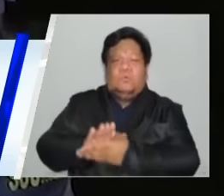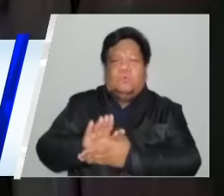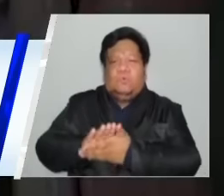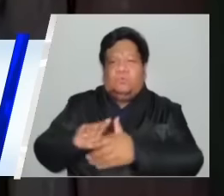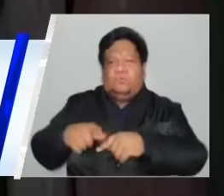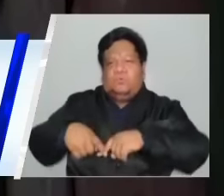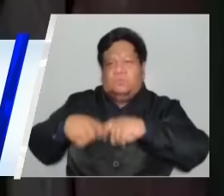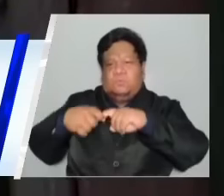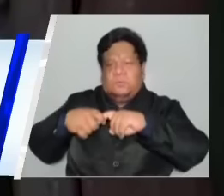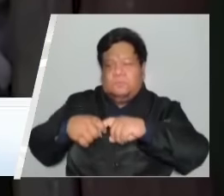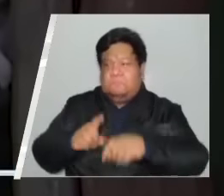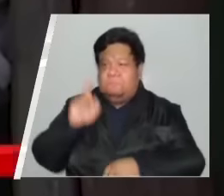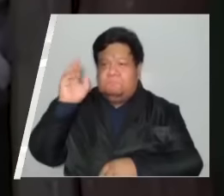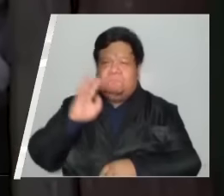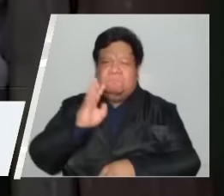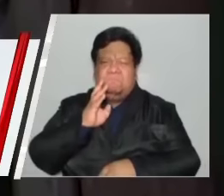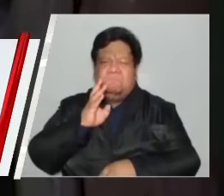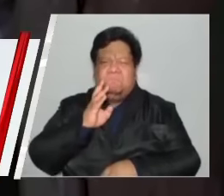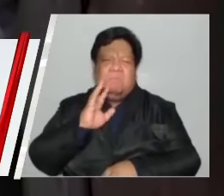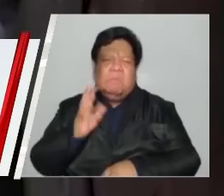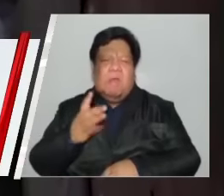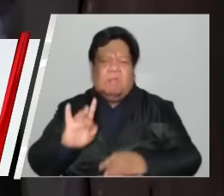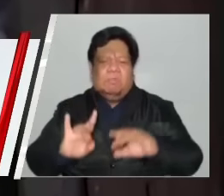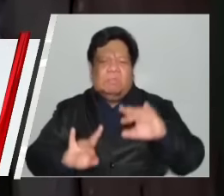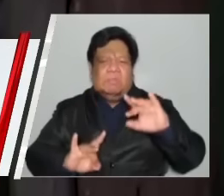ulan niya. Tsaka din po dun sa amoy ng vulkan.